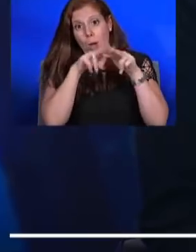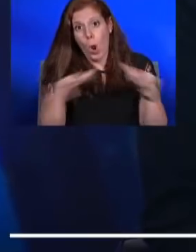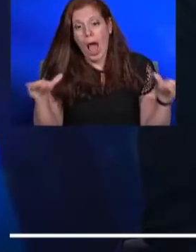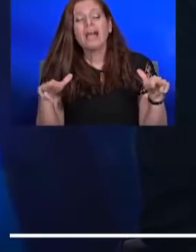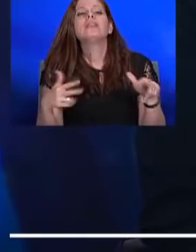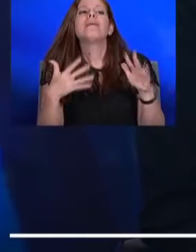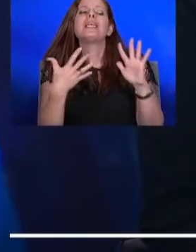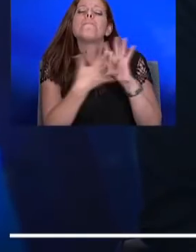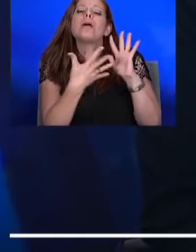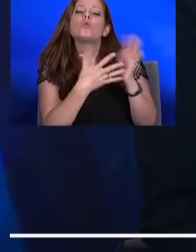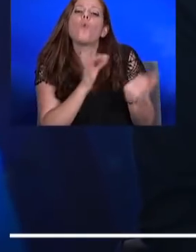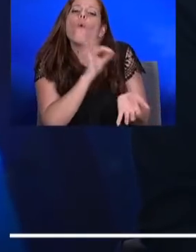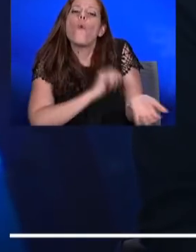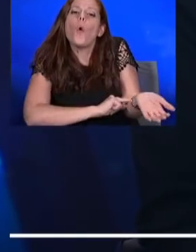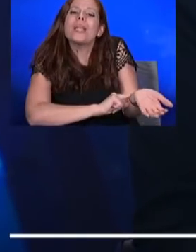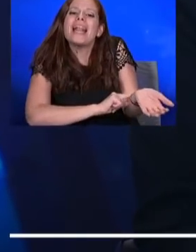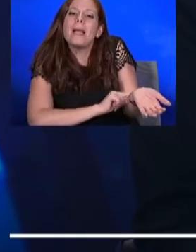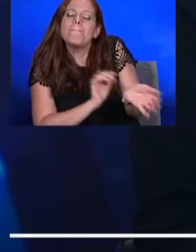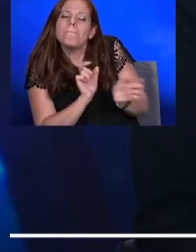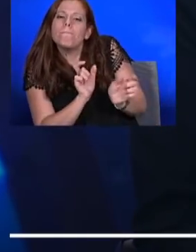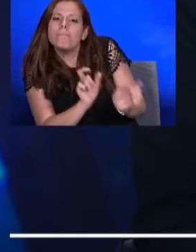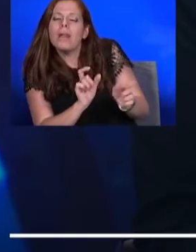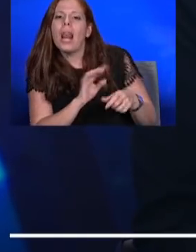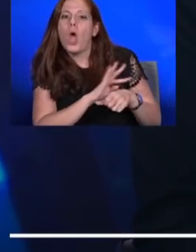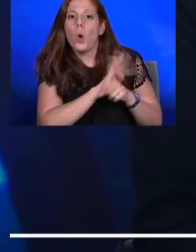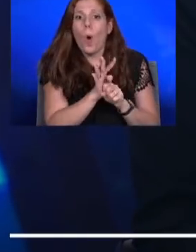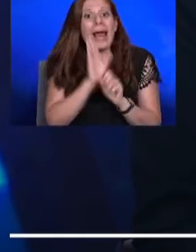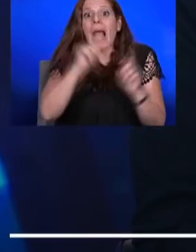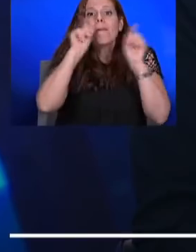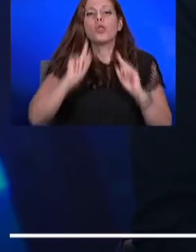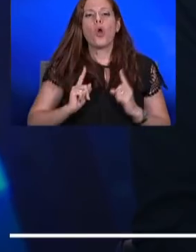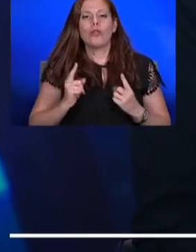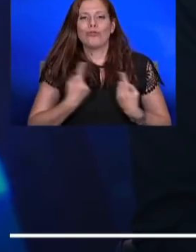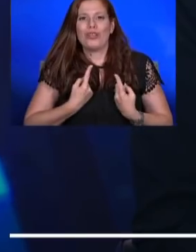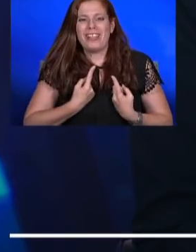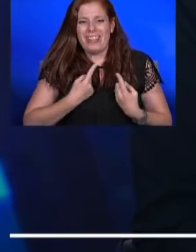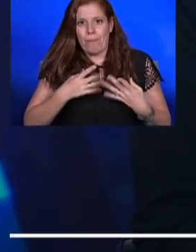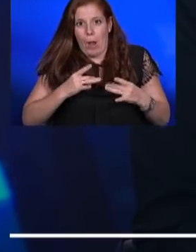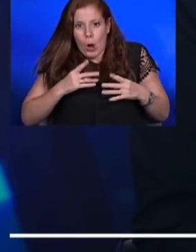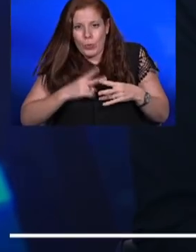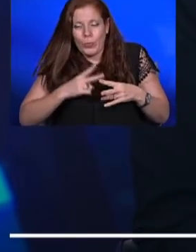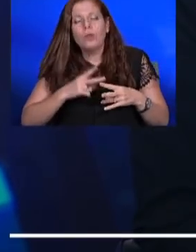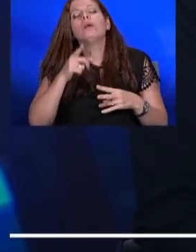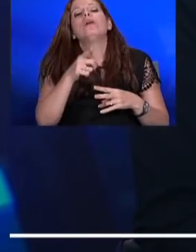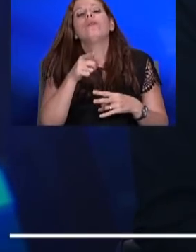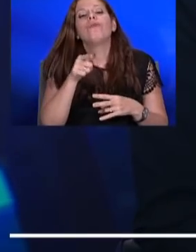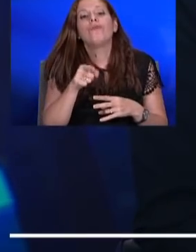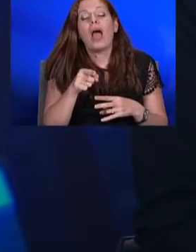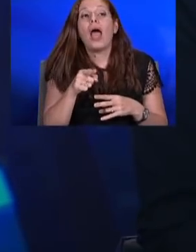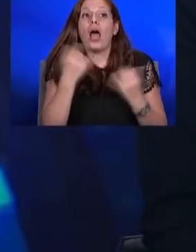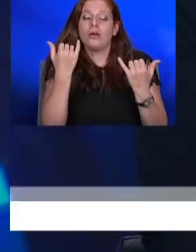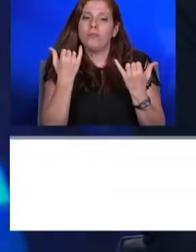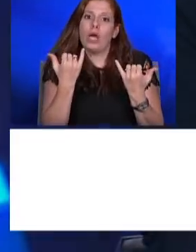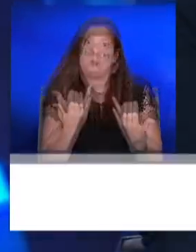שחושפת, גם אם לא ידענו, האם נדבקנו. והתוצאות האלה שקטי פרסמה הערב מבוססות על דגימות שנלקחו בשלוש קופות